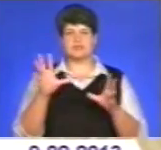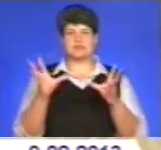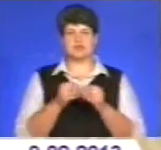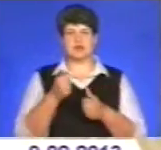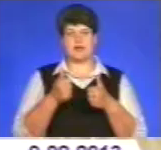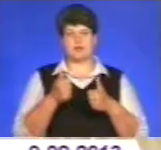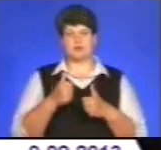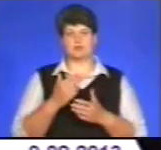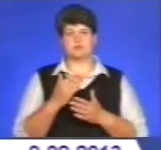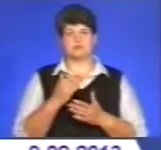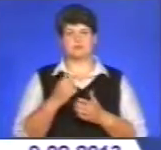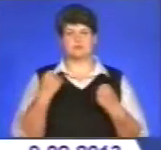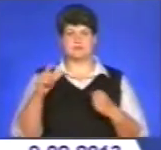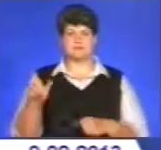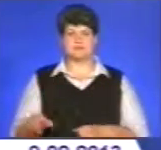спортсмена.